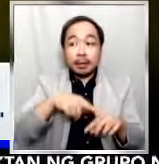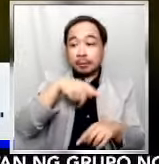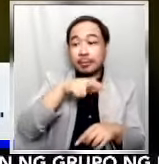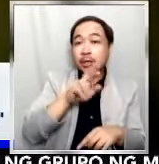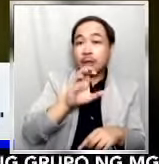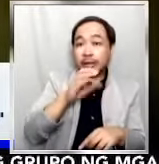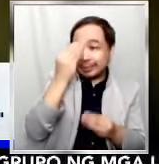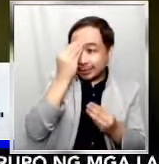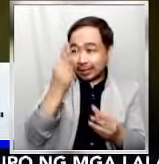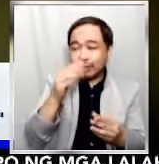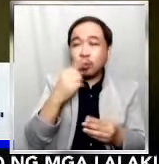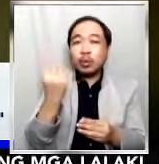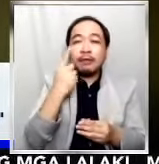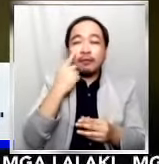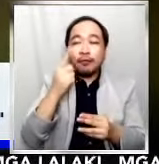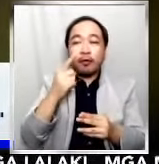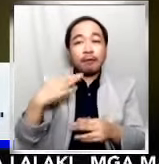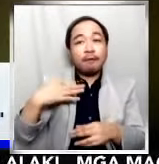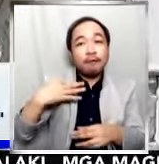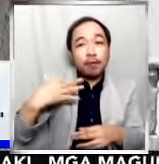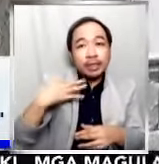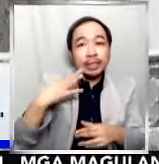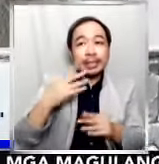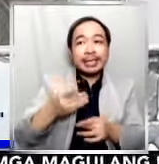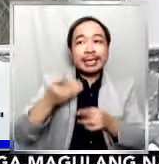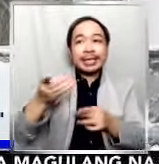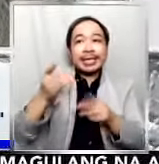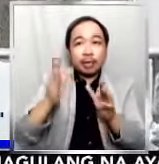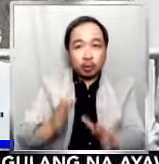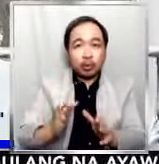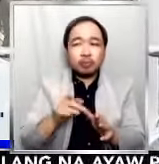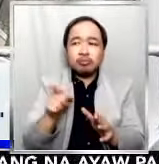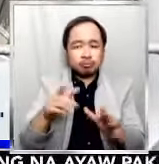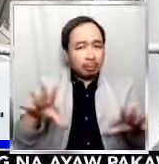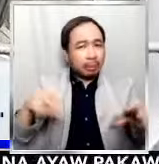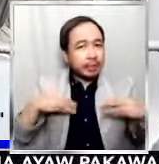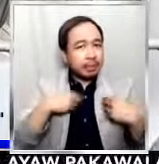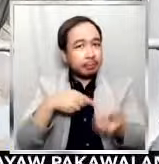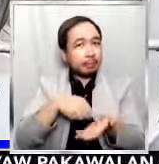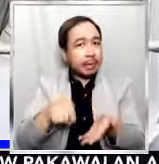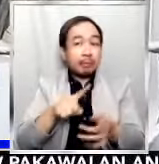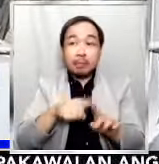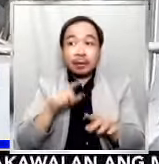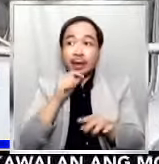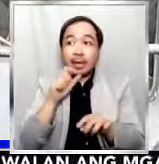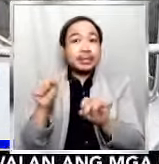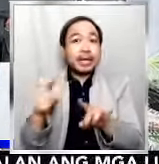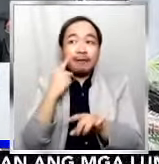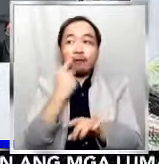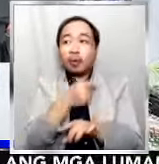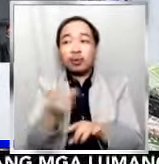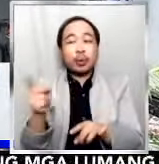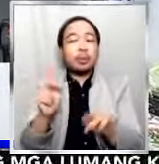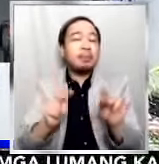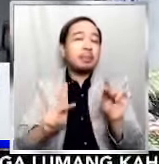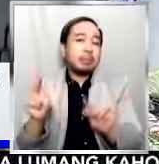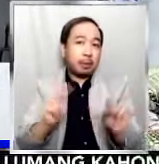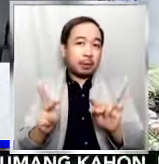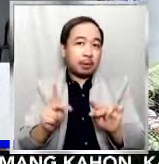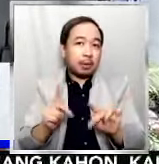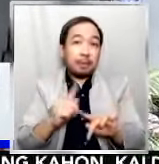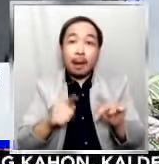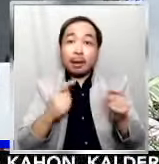para sa bakuna pero hindi ibebenta sa publiko. Sa gitna ng lahat ng ito, gusto ipa-audit ni Duterte ang Red Cross na hindi naman isang